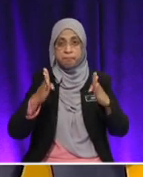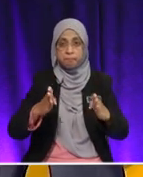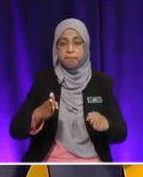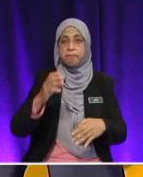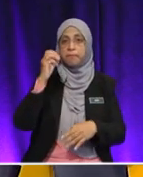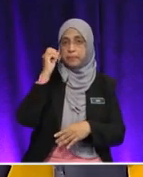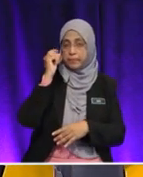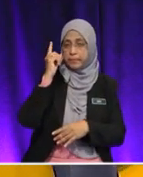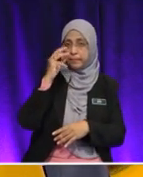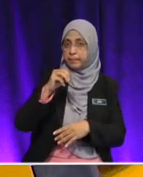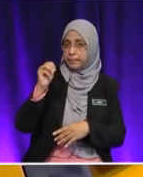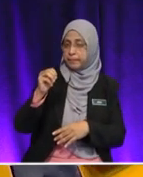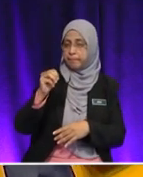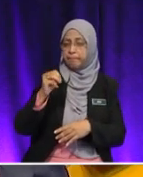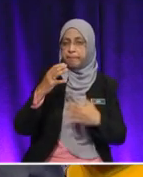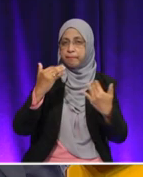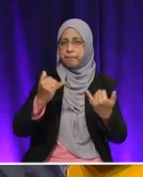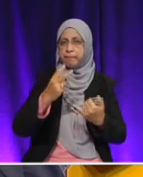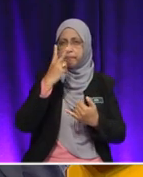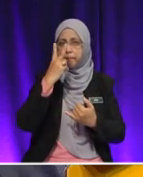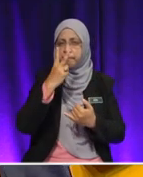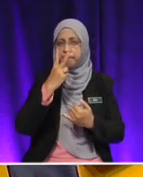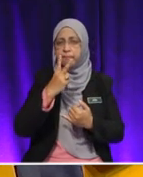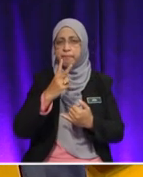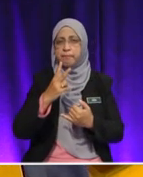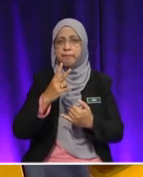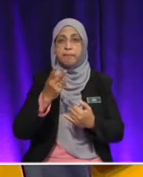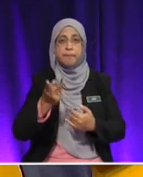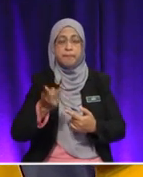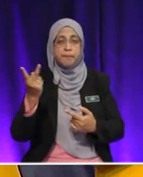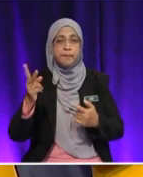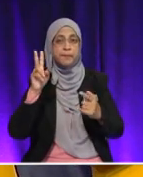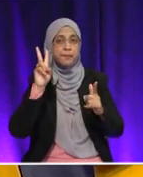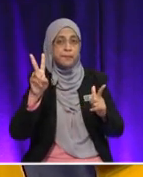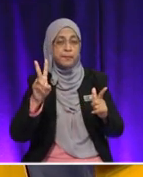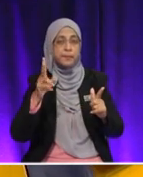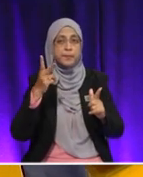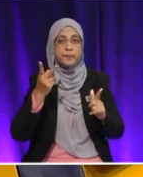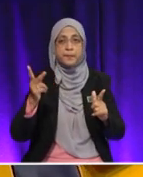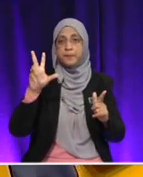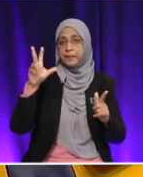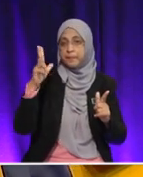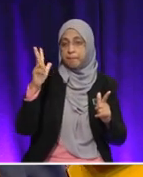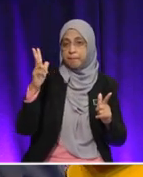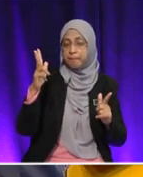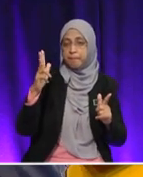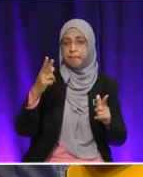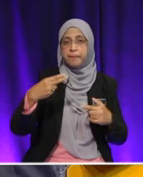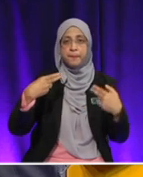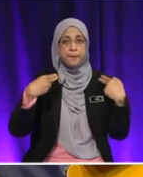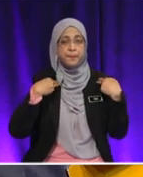seterusnya pula kita akan telitikan perkara yang kedua yaitu 13 yaitu hak terhadap